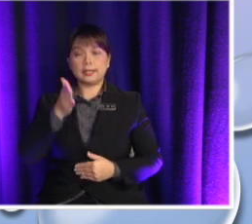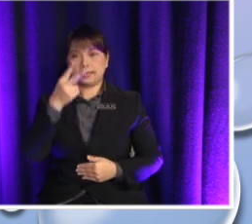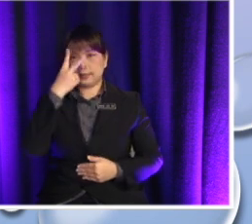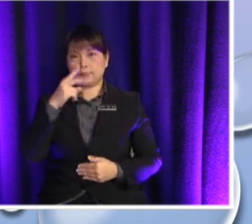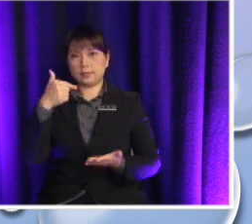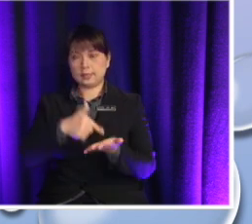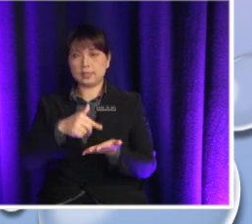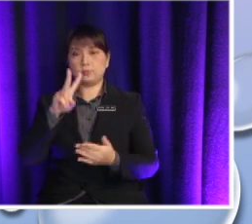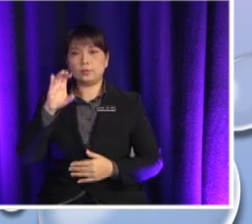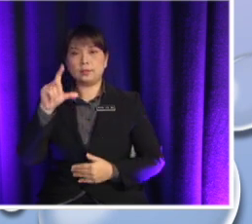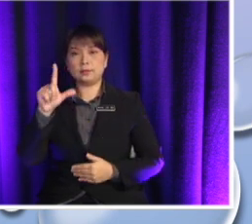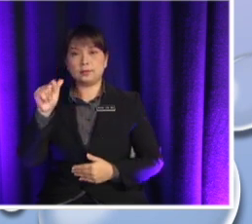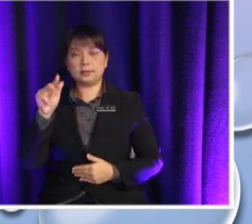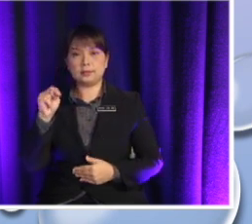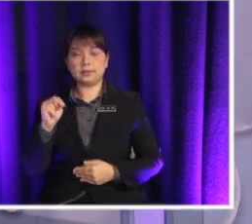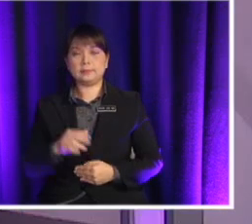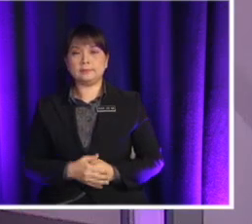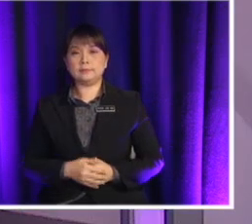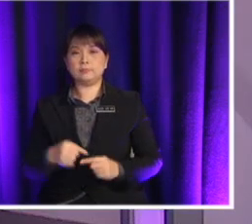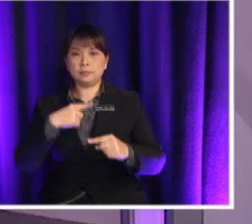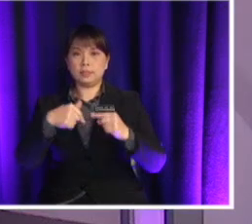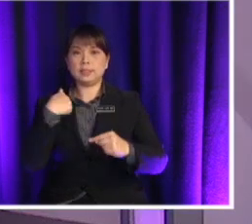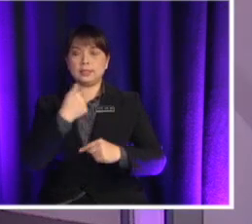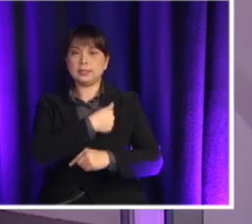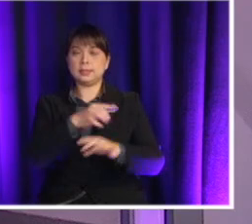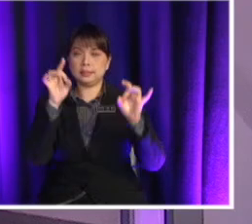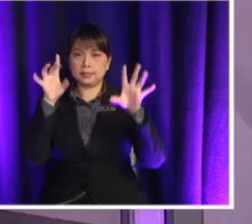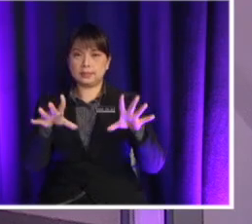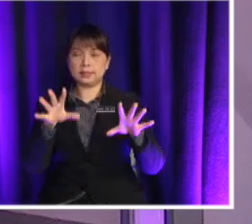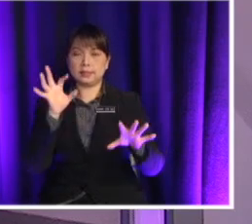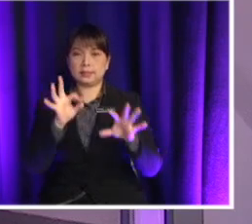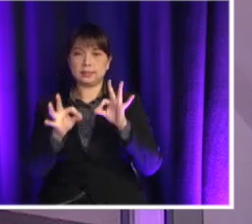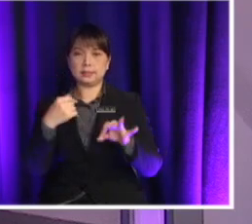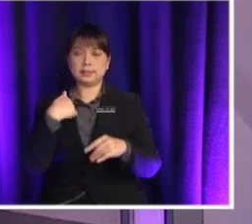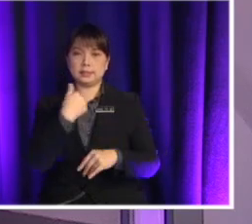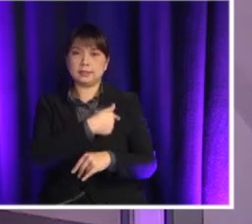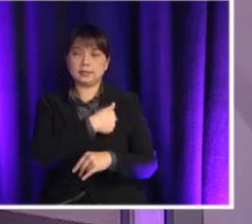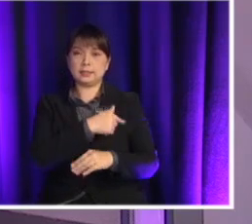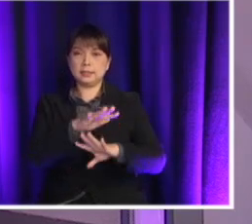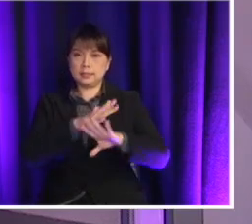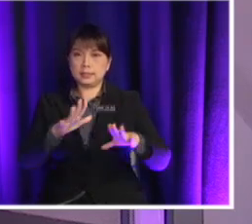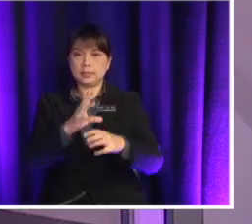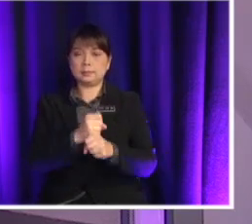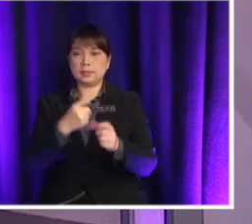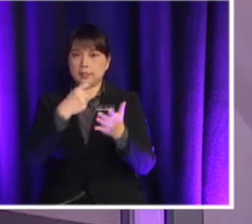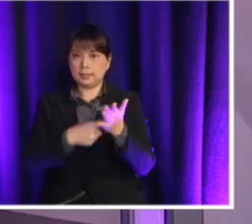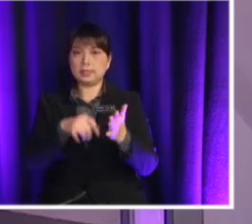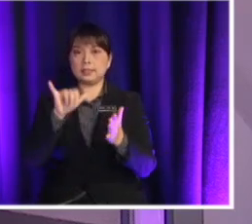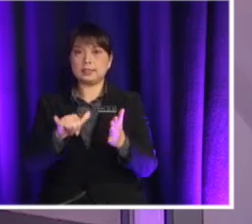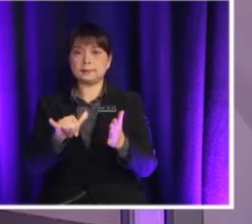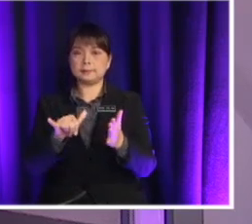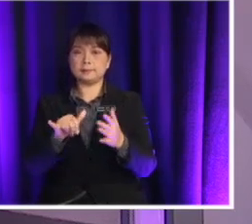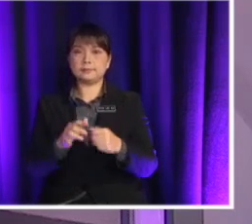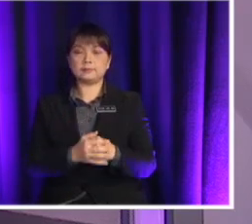pemungut tu. So di sini untuk bila kita uji, okey, kalau kita misalnya kita tak dapat nilai yang kita kata